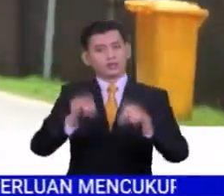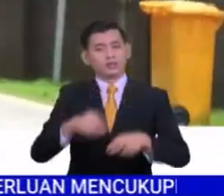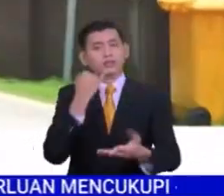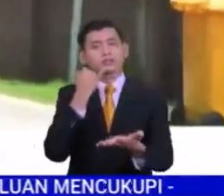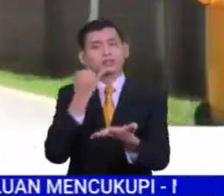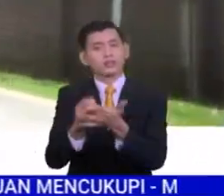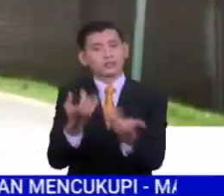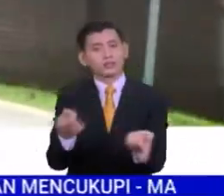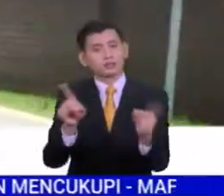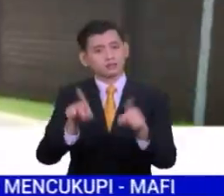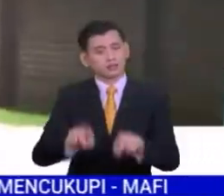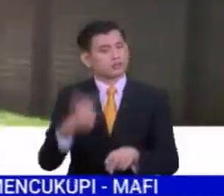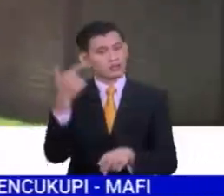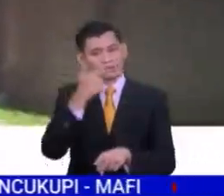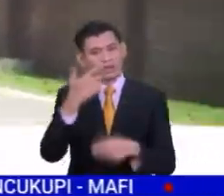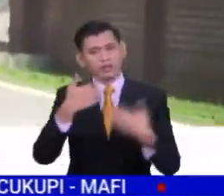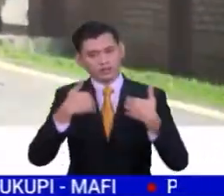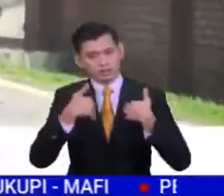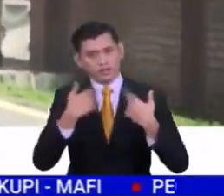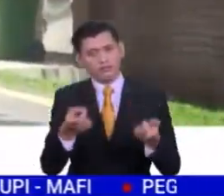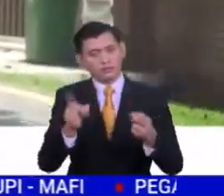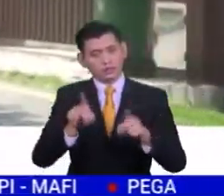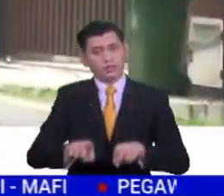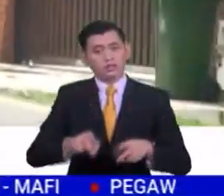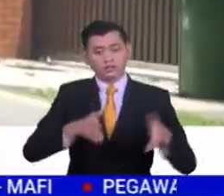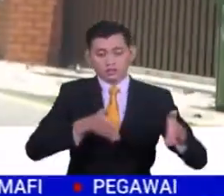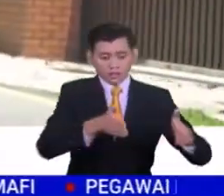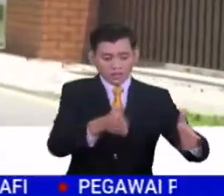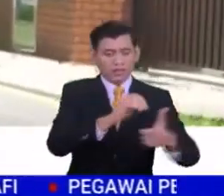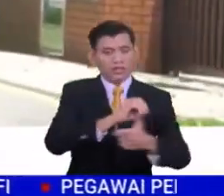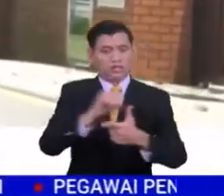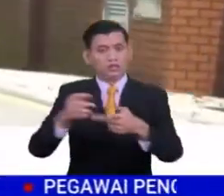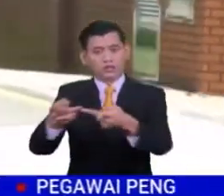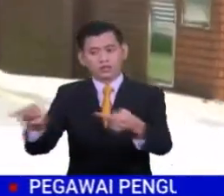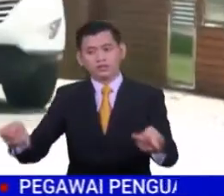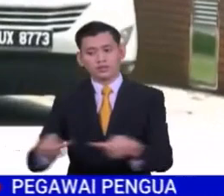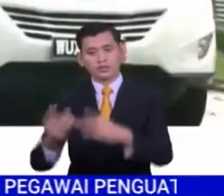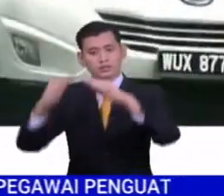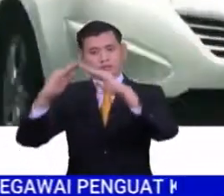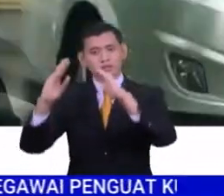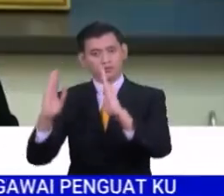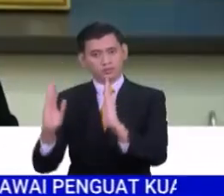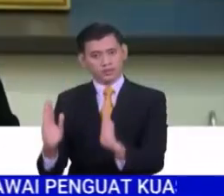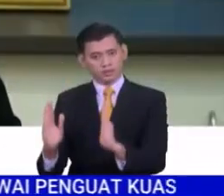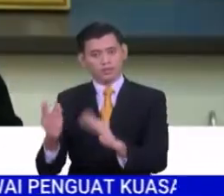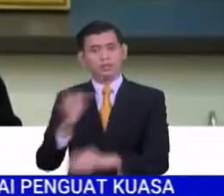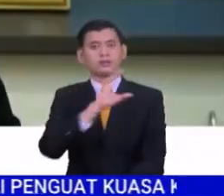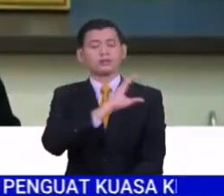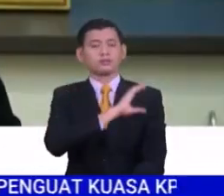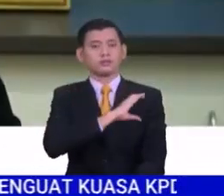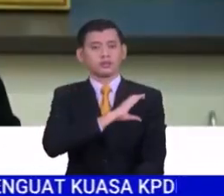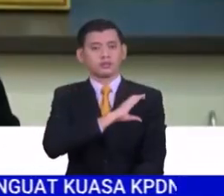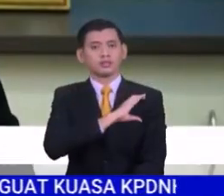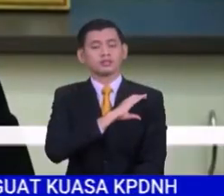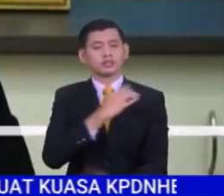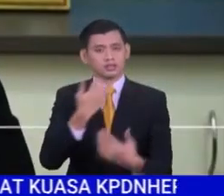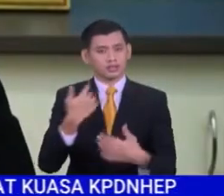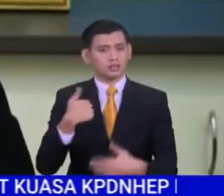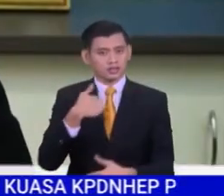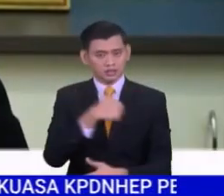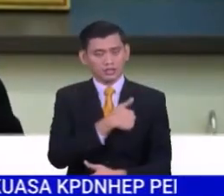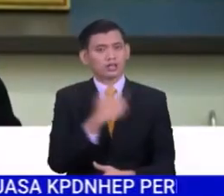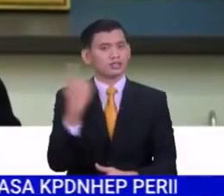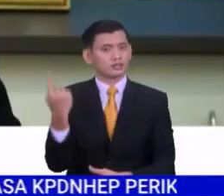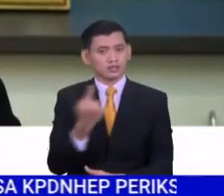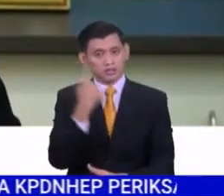tidak diingini berlaku sama ada di jalan raya mahupun di kawasan perumahan. Polis Pilihan Jaya, kita telah meningkatkan, kita akan